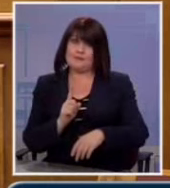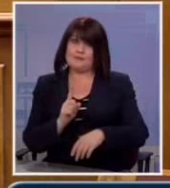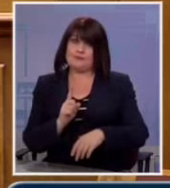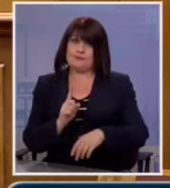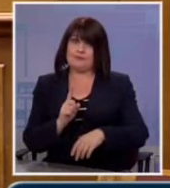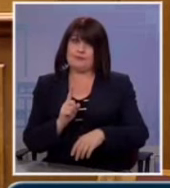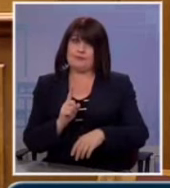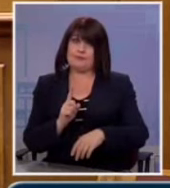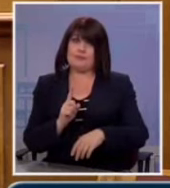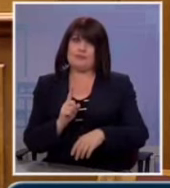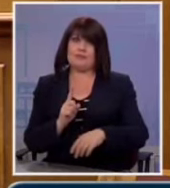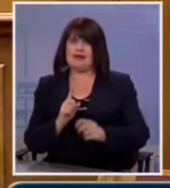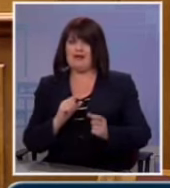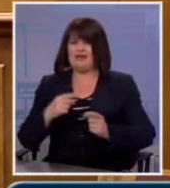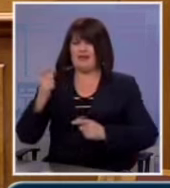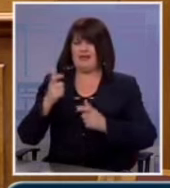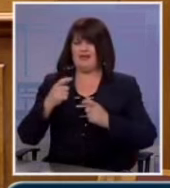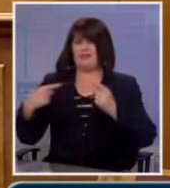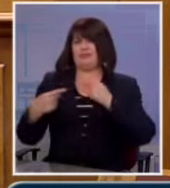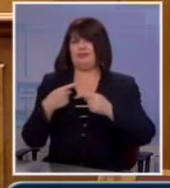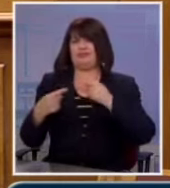της τήρας μικροκομματικής αντιδικίας.